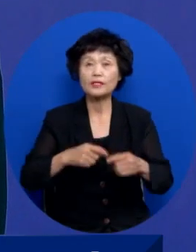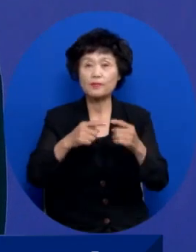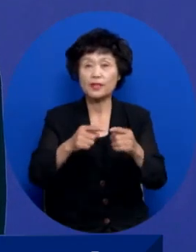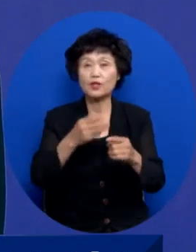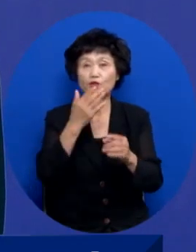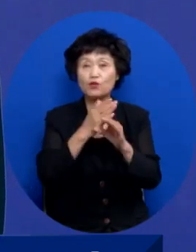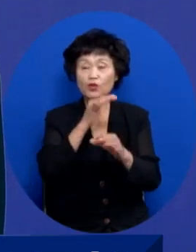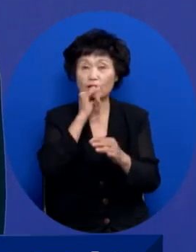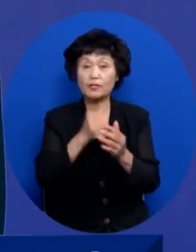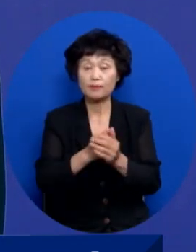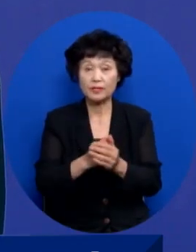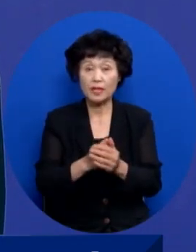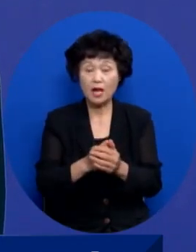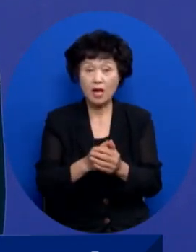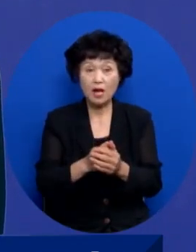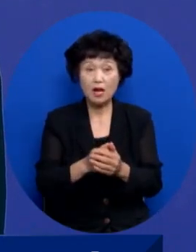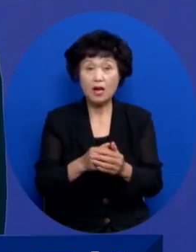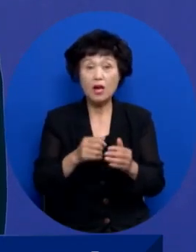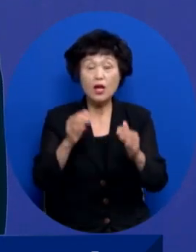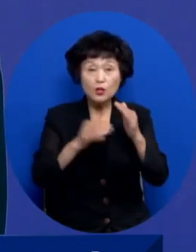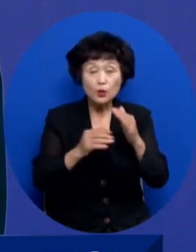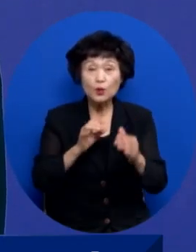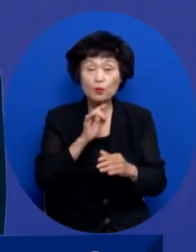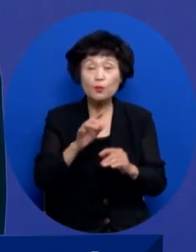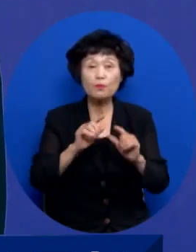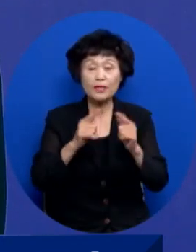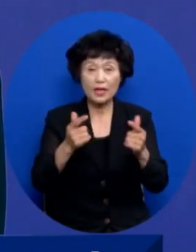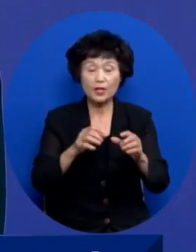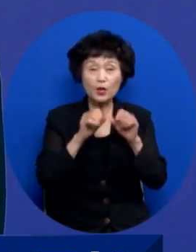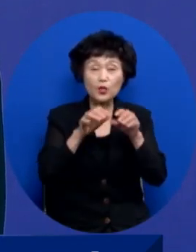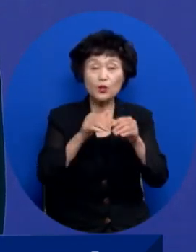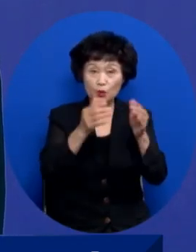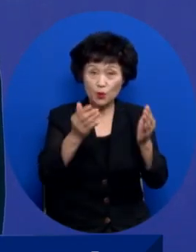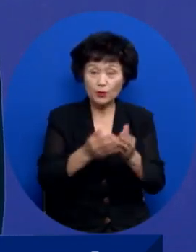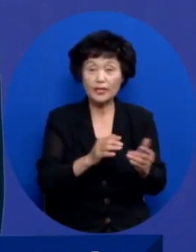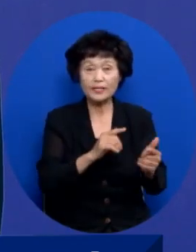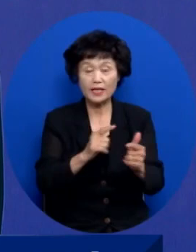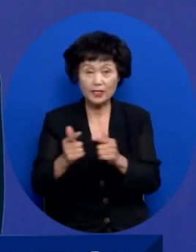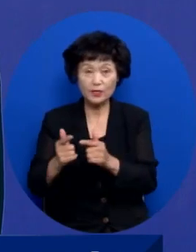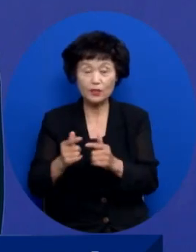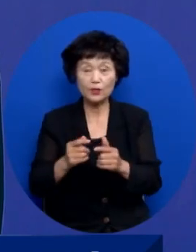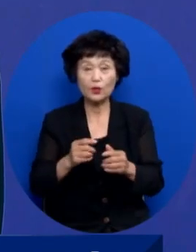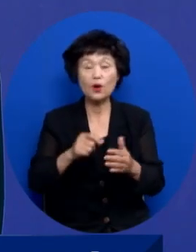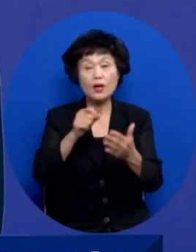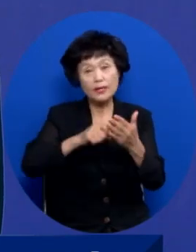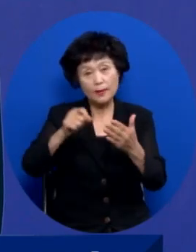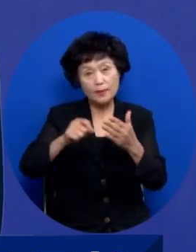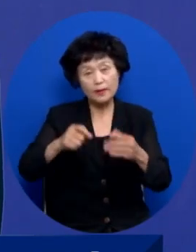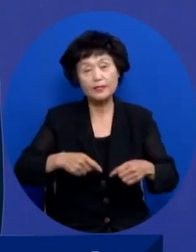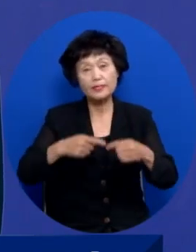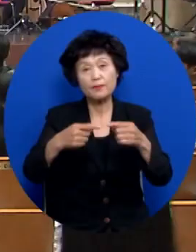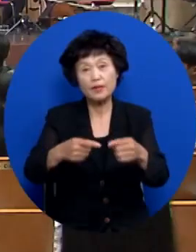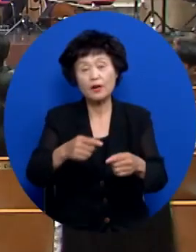아니라 선교단체도 입법 추진에 동참하면서 입법운동이 더 활성화할 전망입니다. 이현지